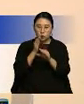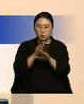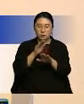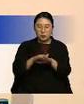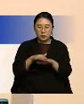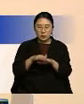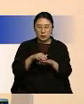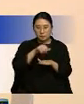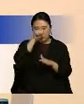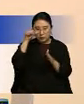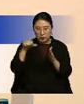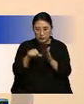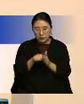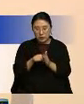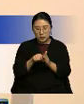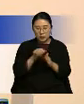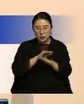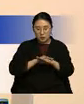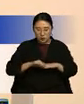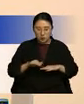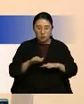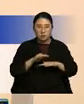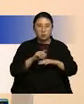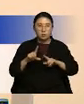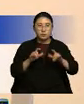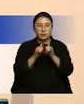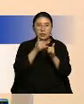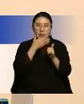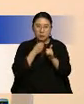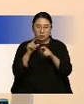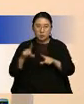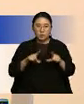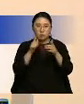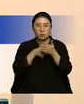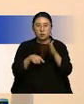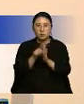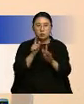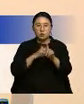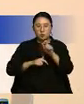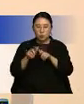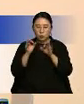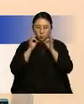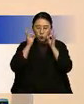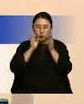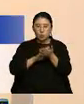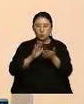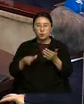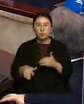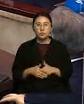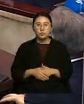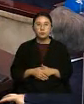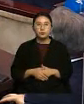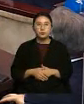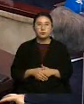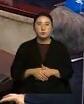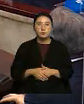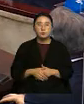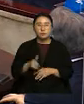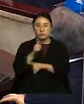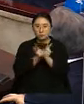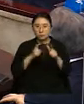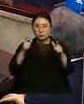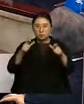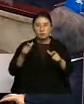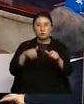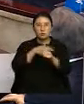민생을 최우선으로 경기도 문의 행복한 삶을 위해 더욱 노력하겠습니다 다양한